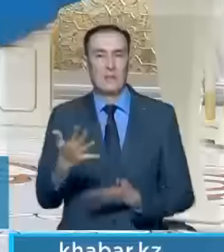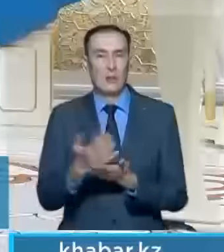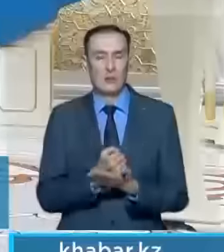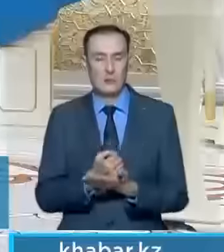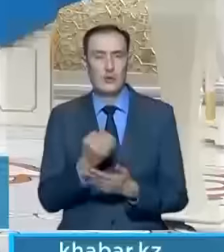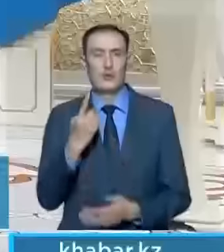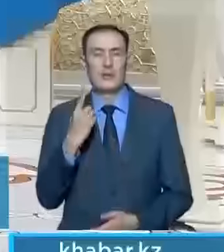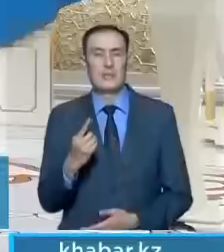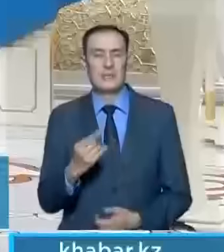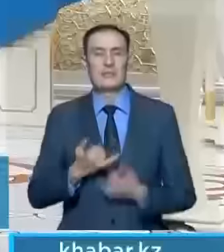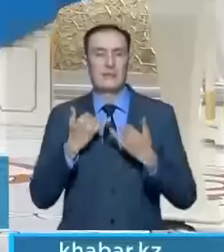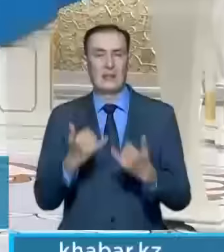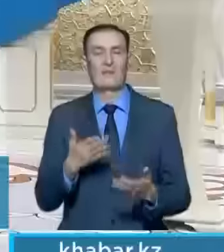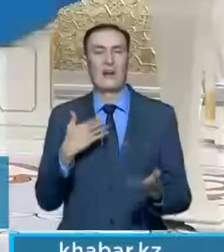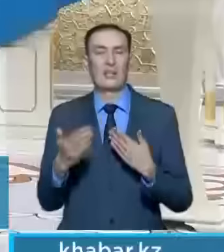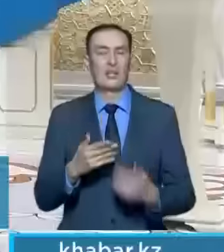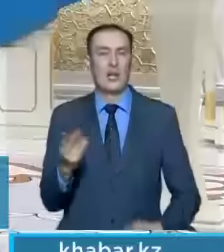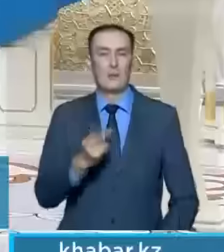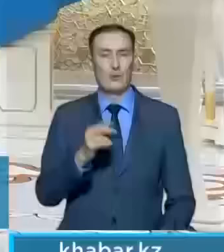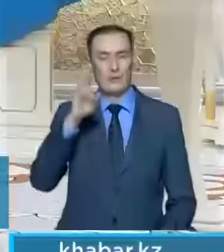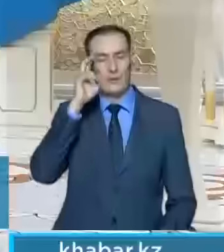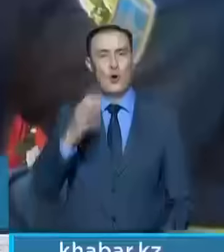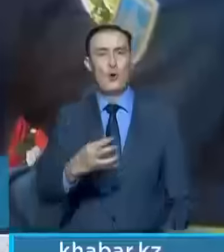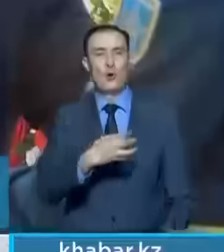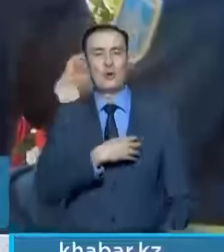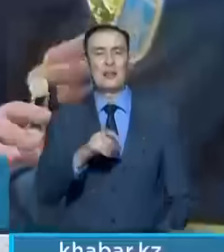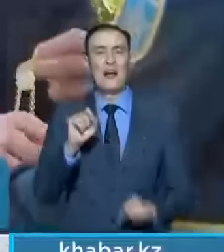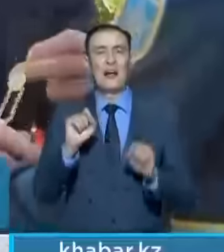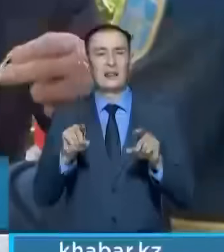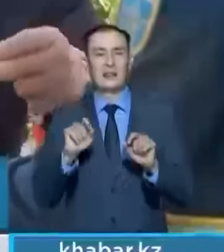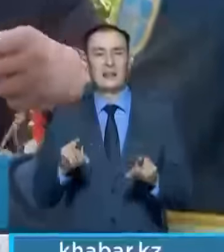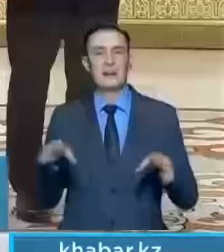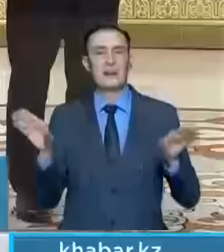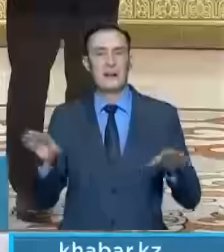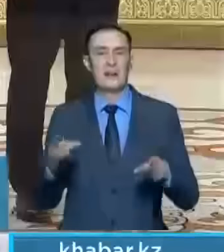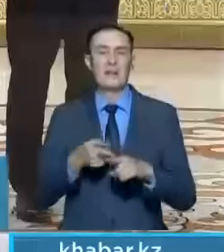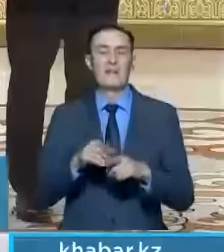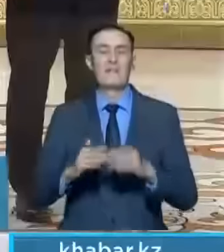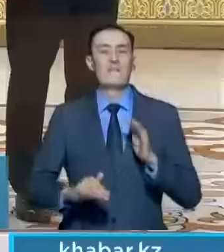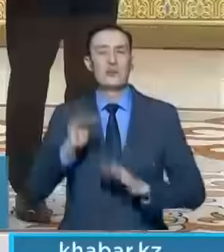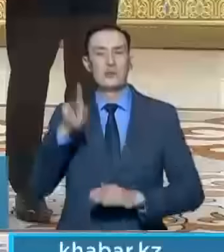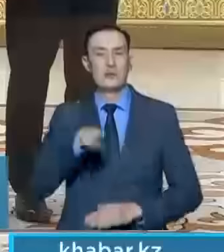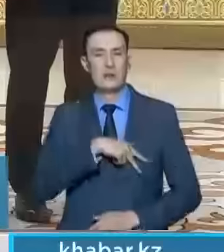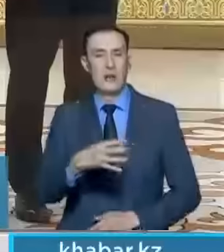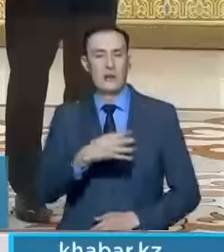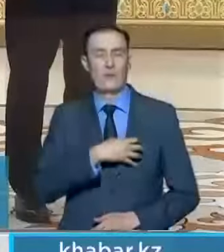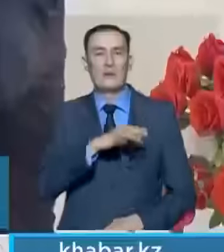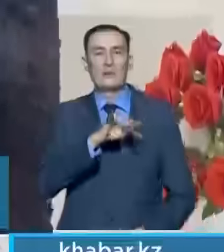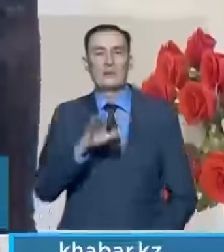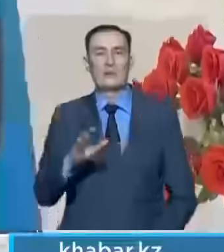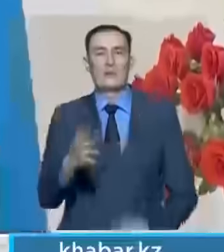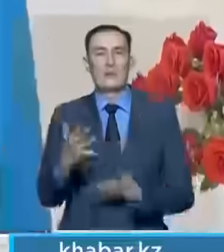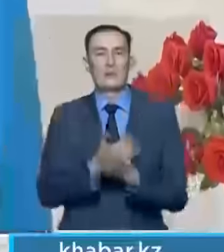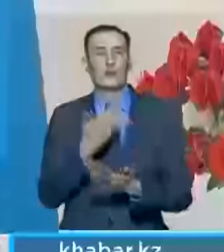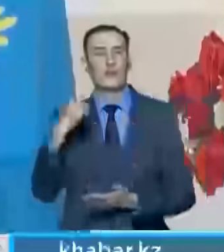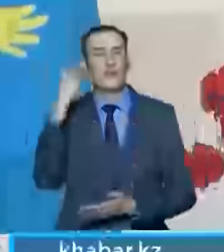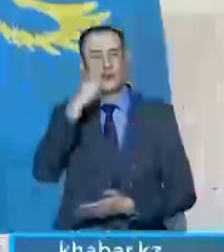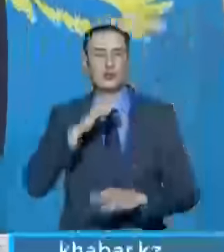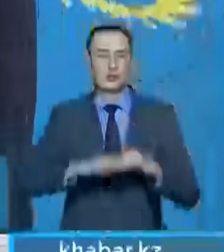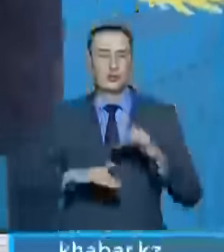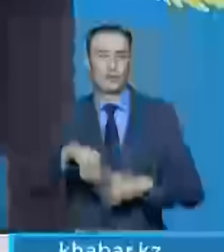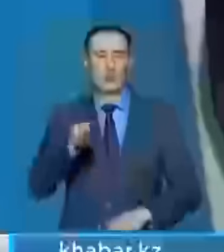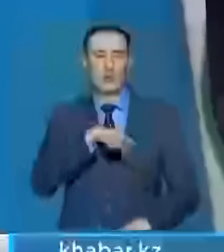Еще один символизм в отношениях двух стран – орден Алтын-Кыран. Высшую казахстанскую госнаграду Шавкат Мирзиёев получил лично